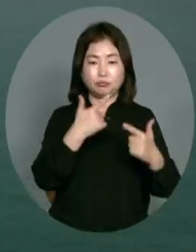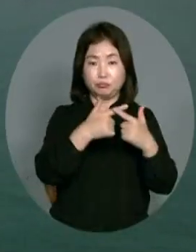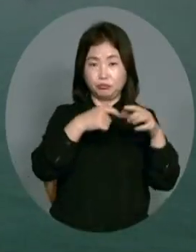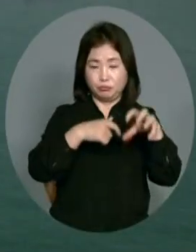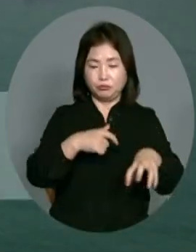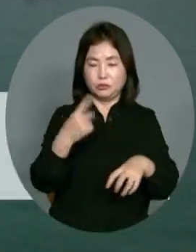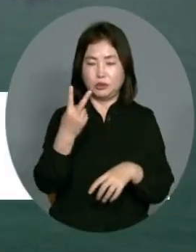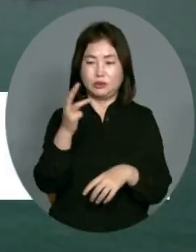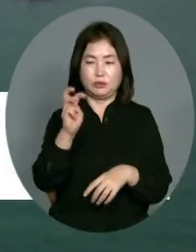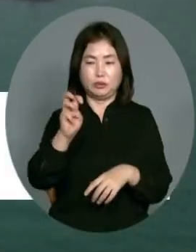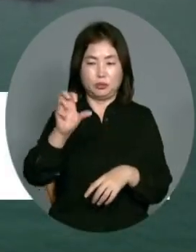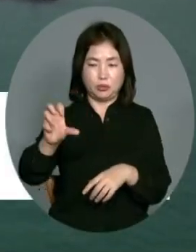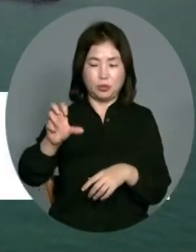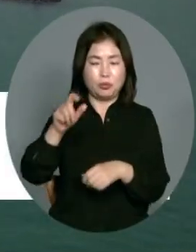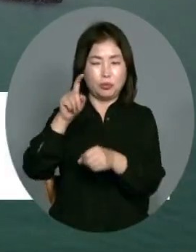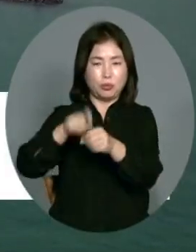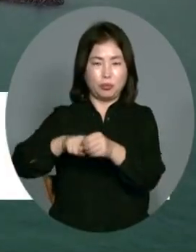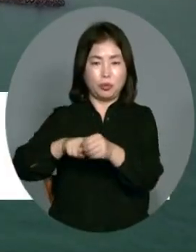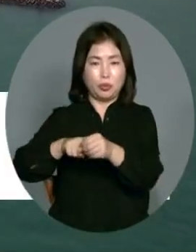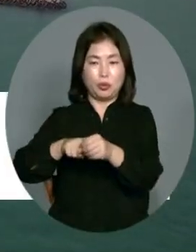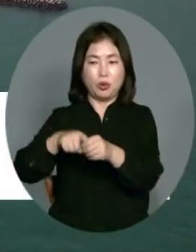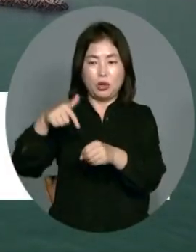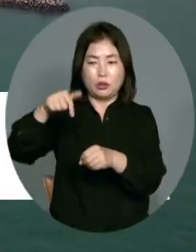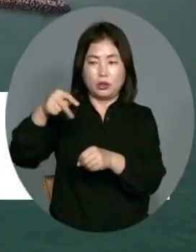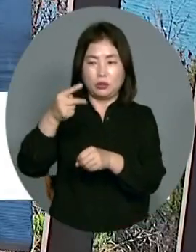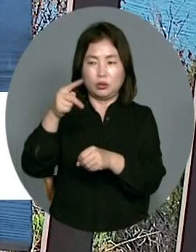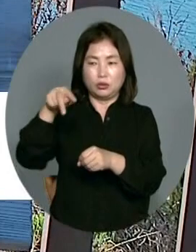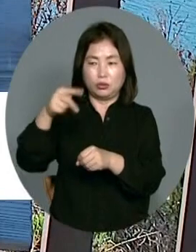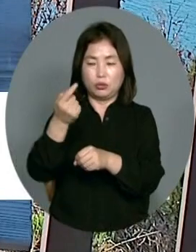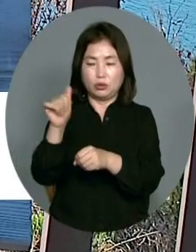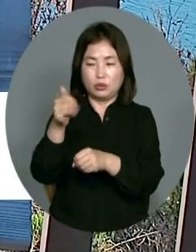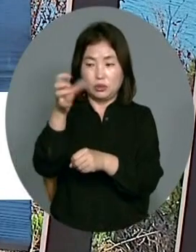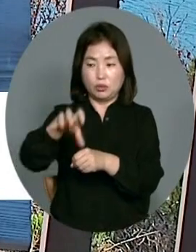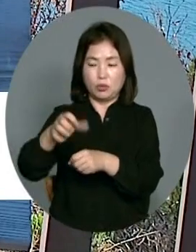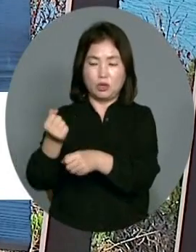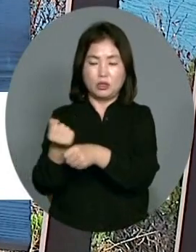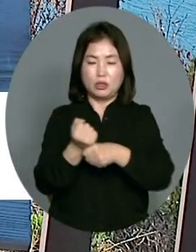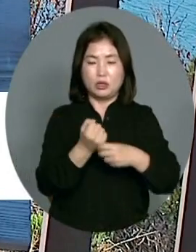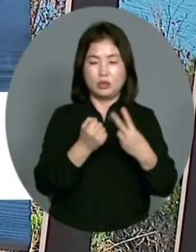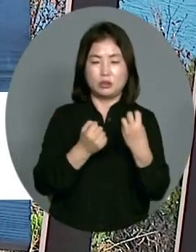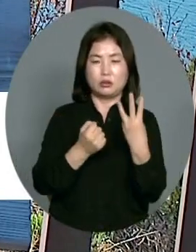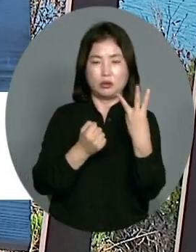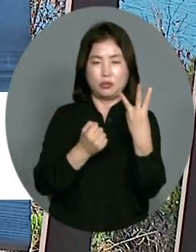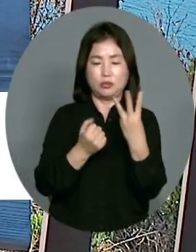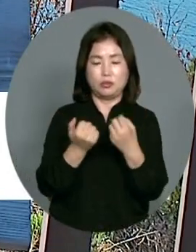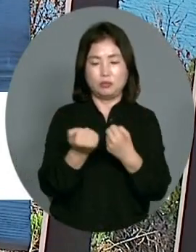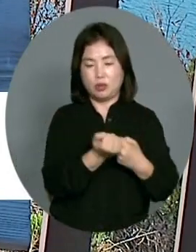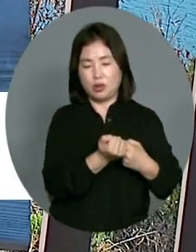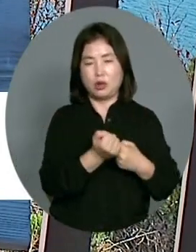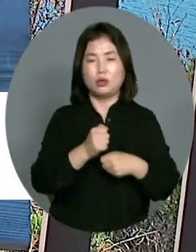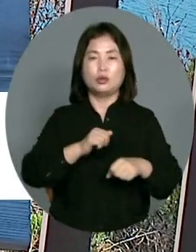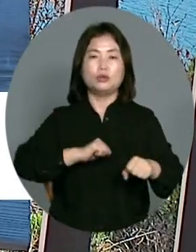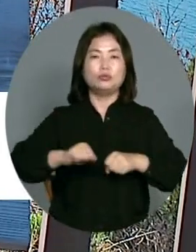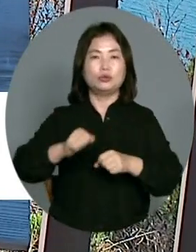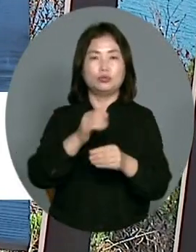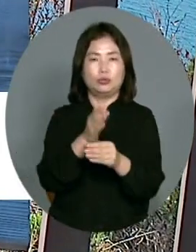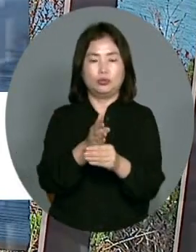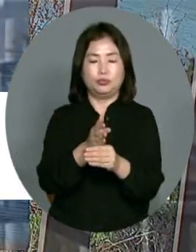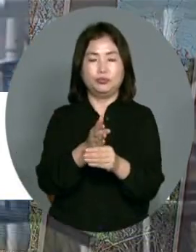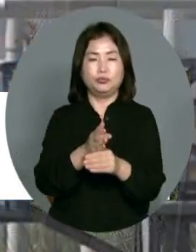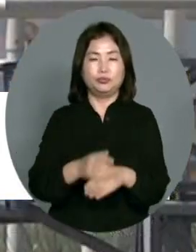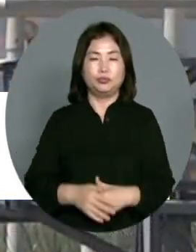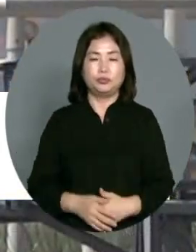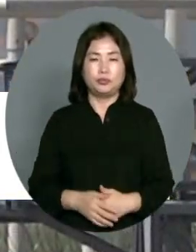부산에서는 2035년을 목표로 했던 가덕도 신공항의 개항을 2030년으로 앞당기자는 움직임이 일고